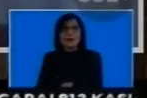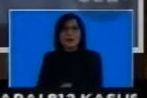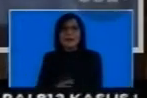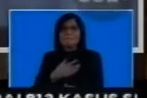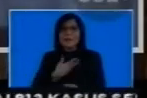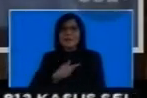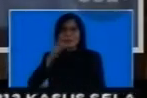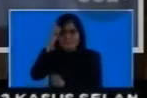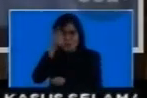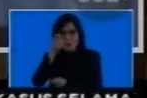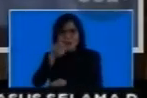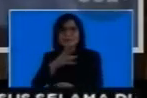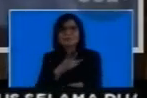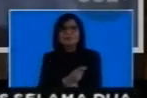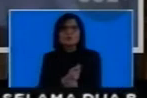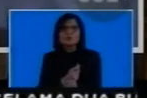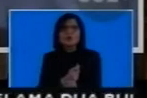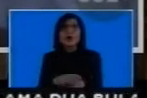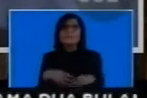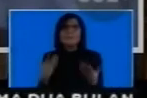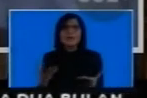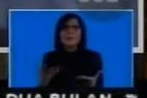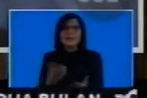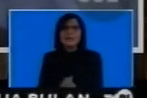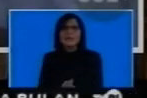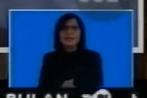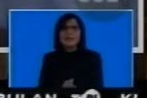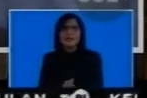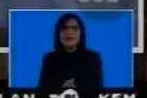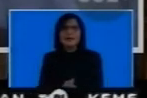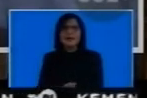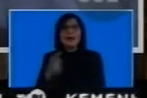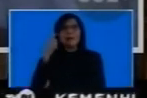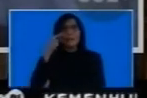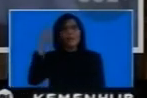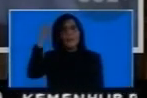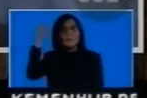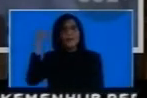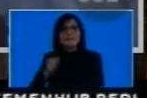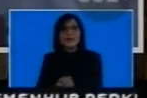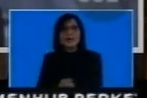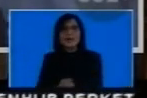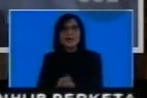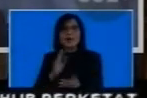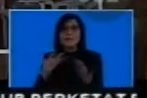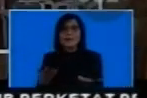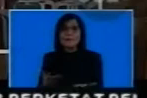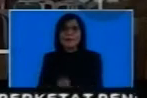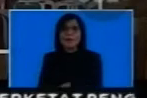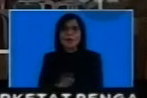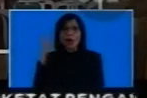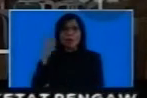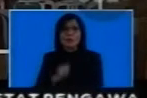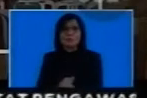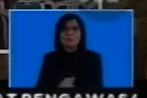kita menghormati guru, bagaimana kita bisa membawa kurikulum ini ketika Mas Nadiem memutuskan untuk